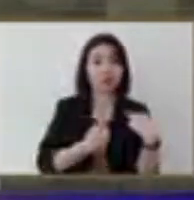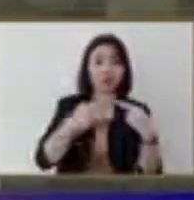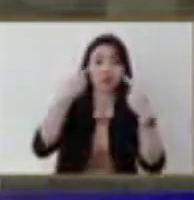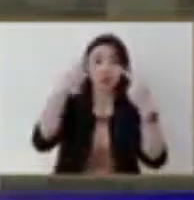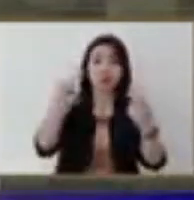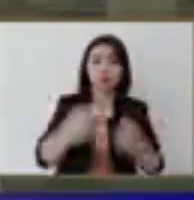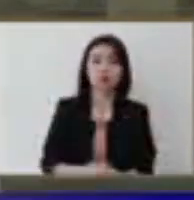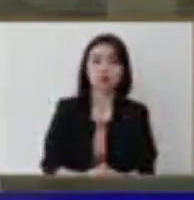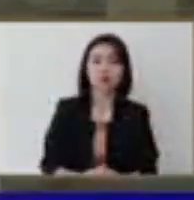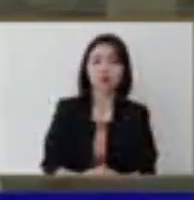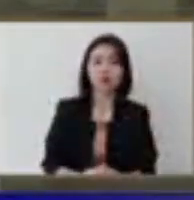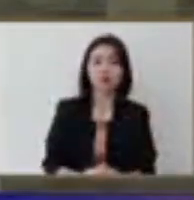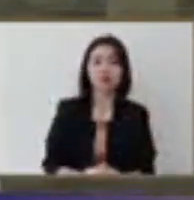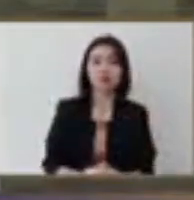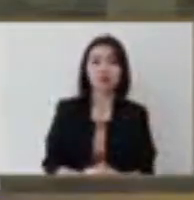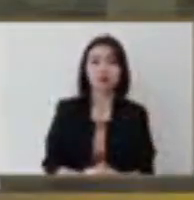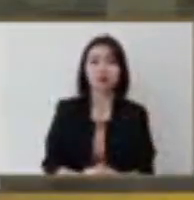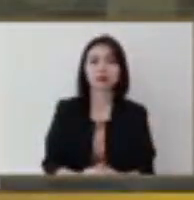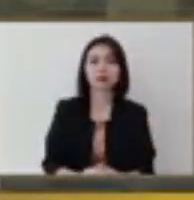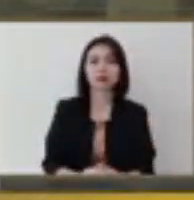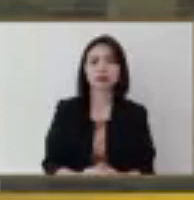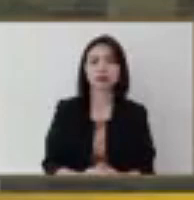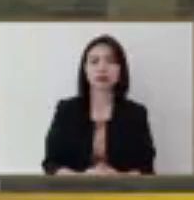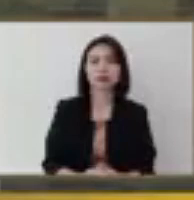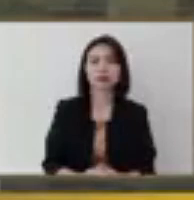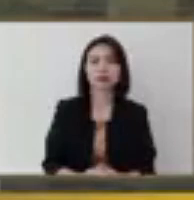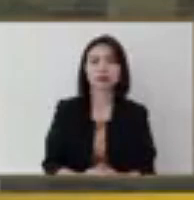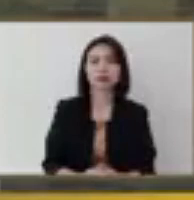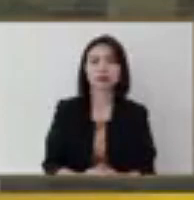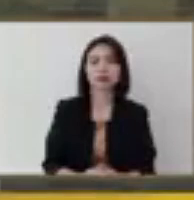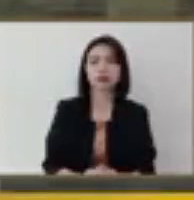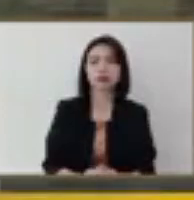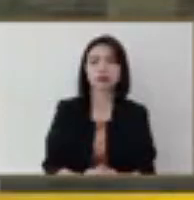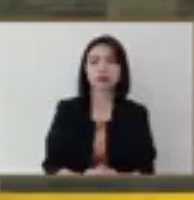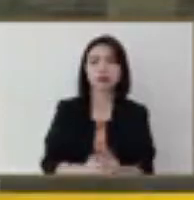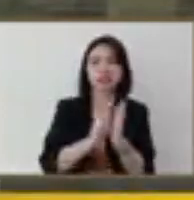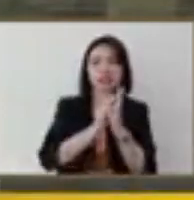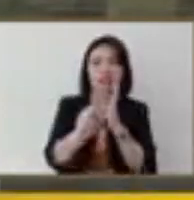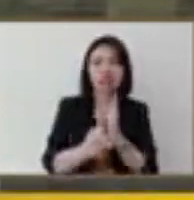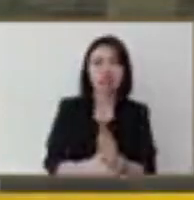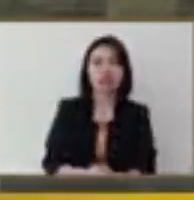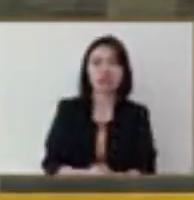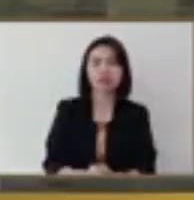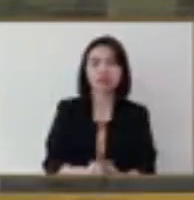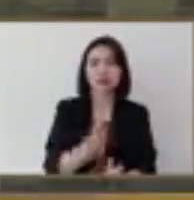he was killed in a by-bust operation ng mga operatives.